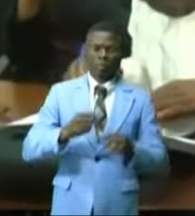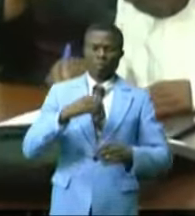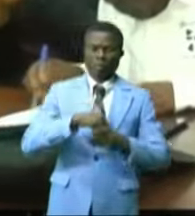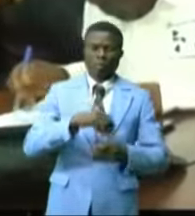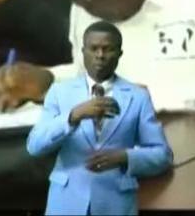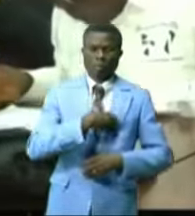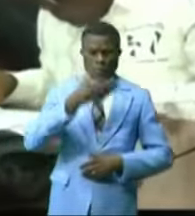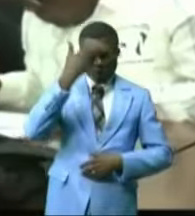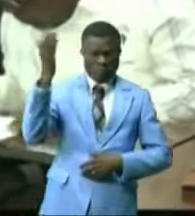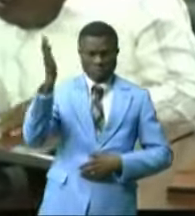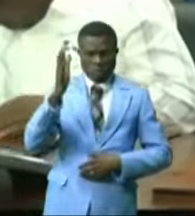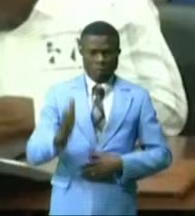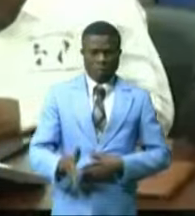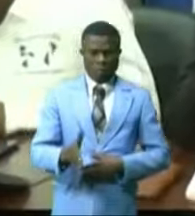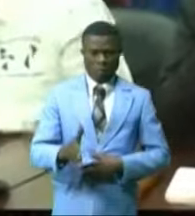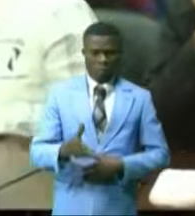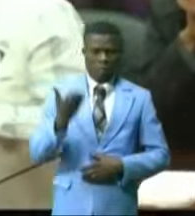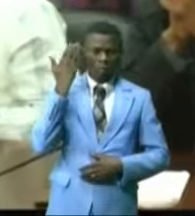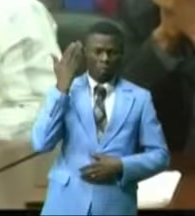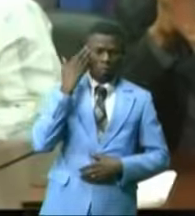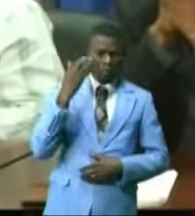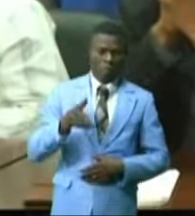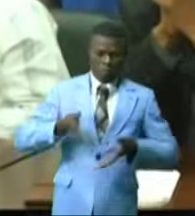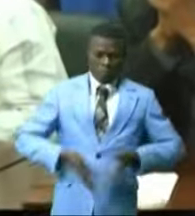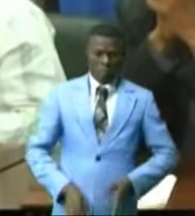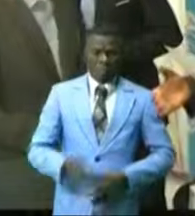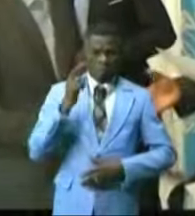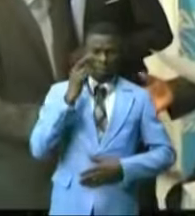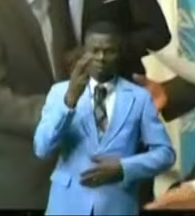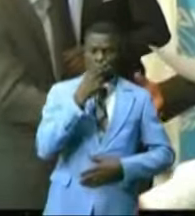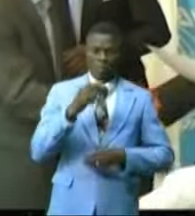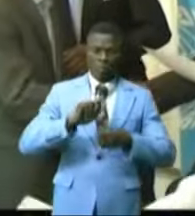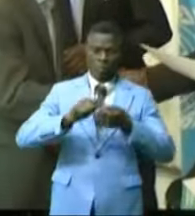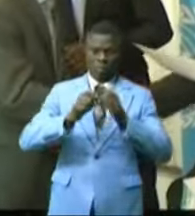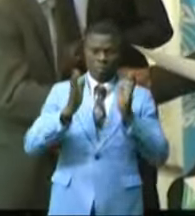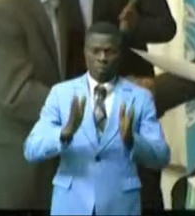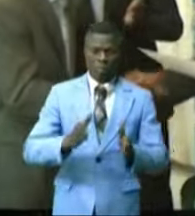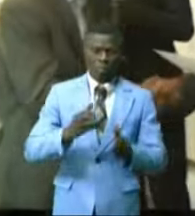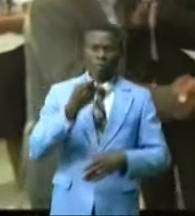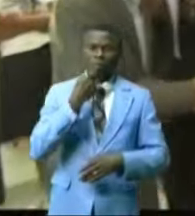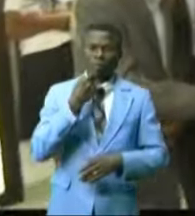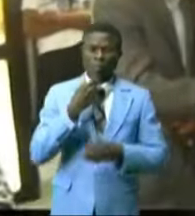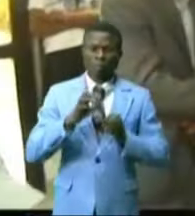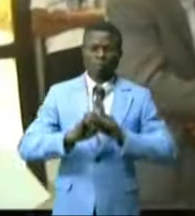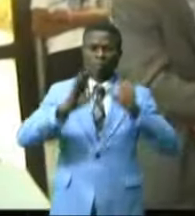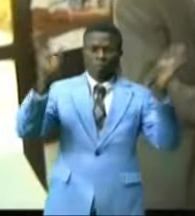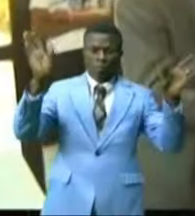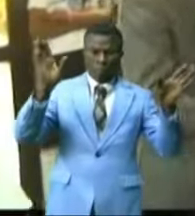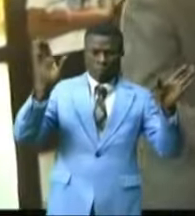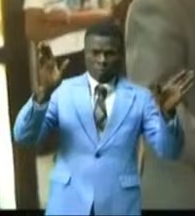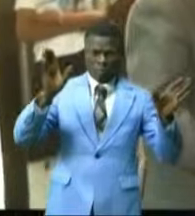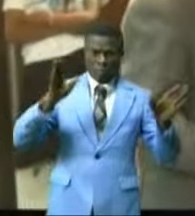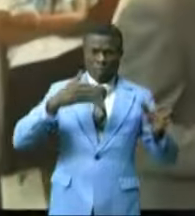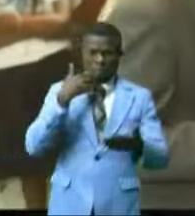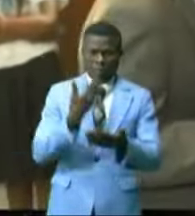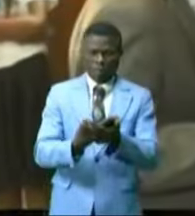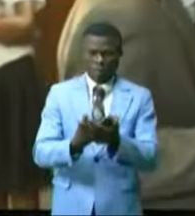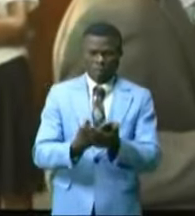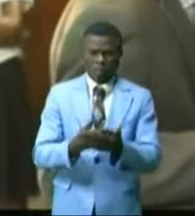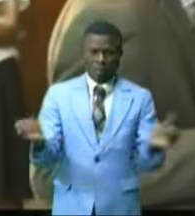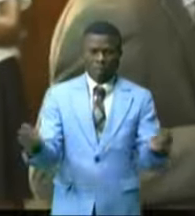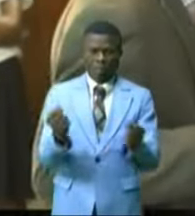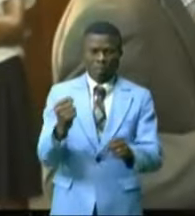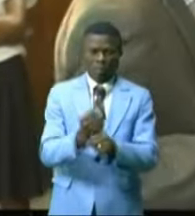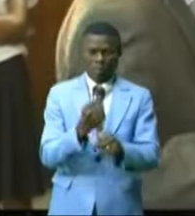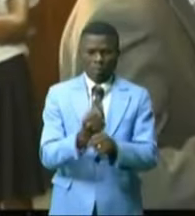que n'oubliera jamais Mumba Tata Mapasa, réalisateur historique de l'émission Week-end en bonne compagnie, animé